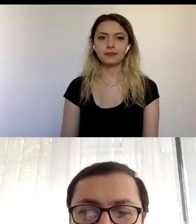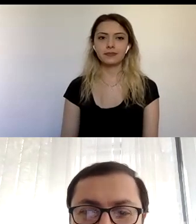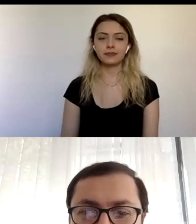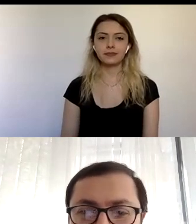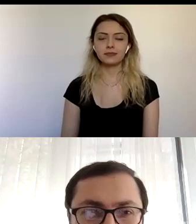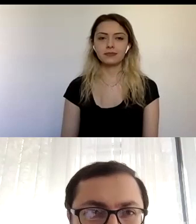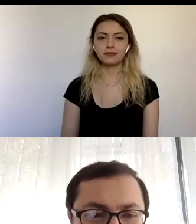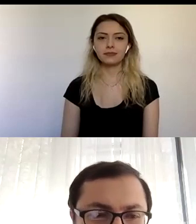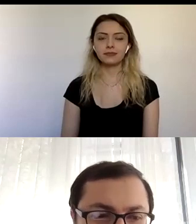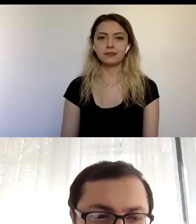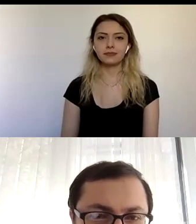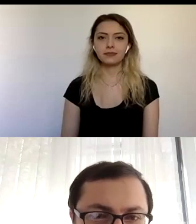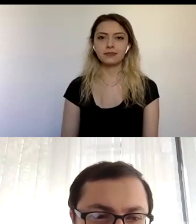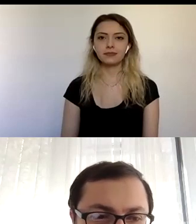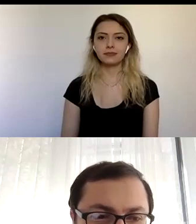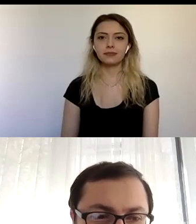takip edebilirsiniz diye düşünüyorum.